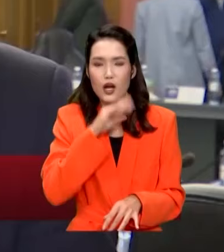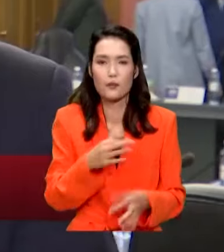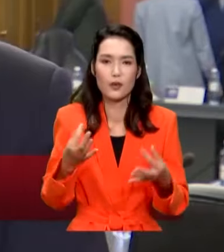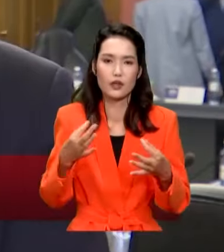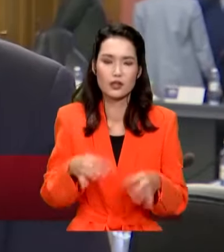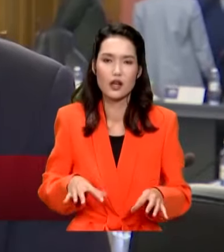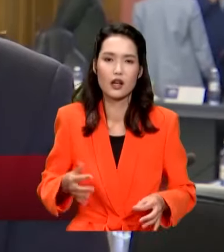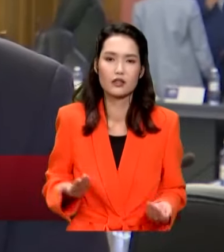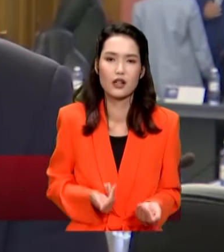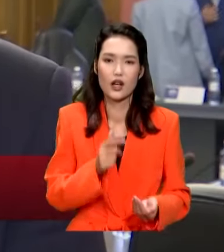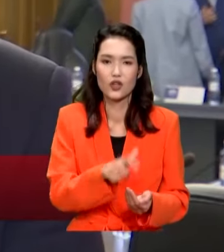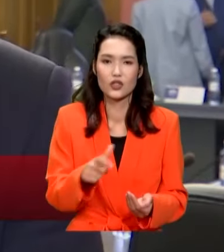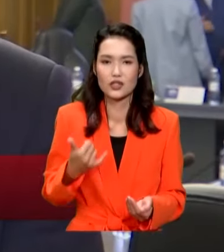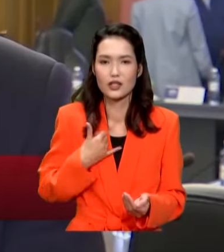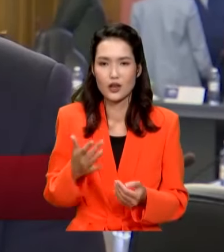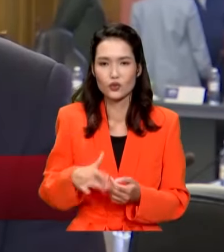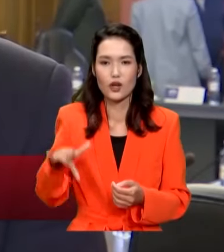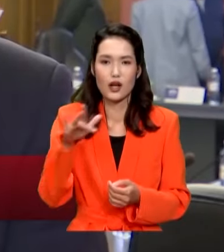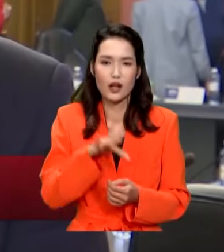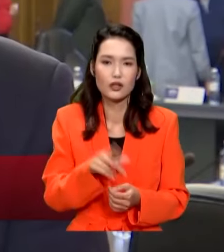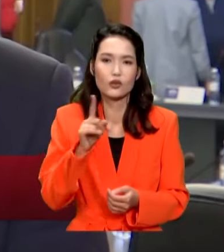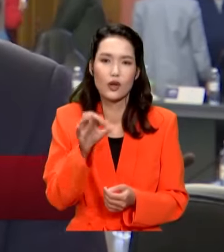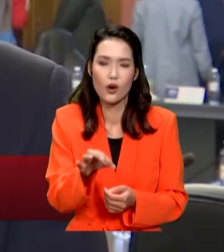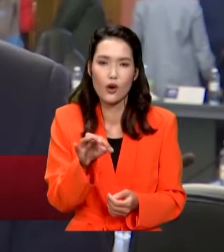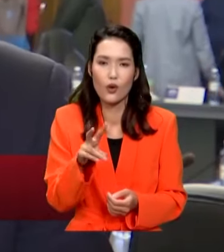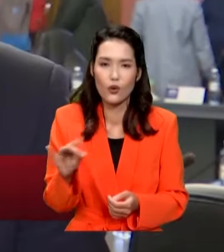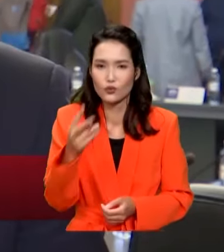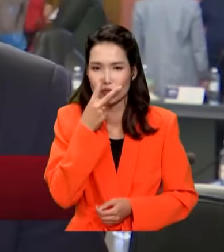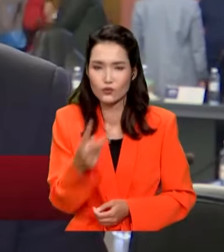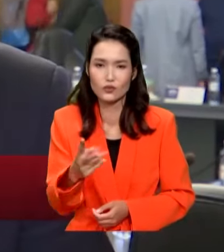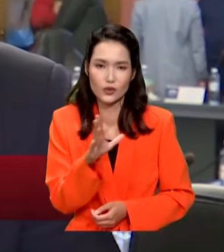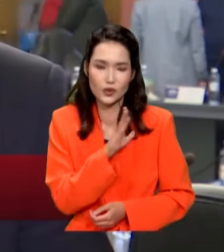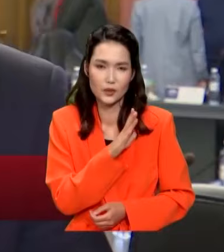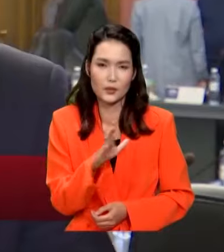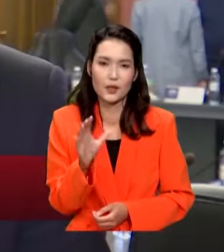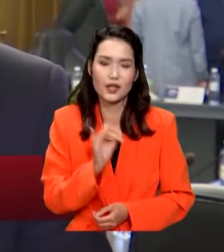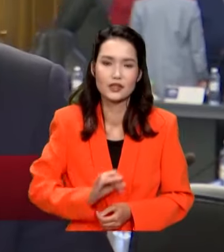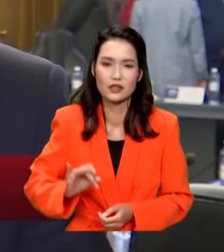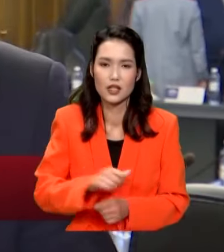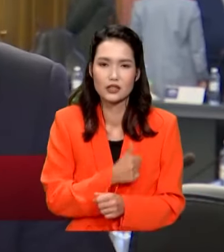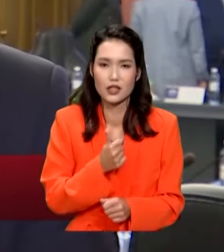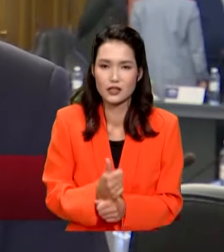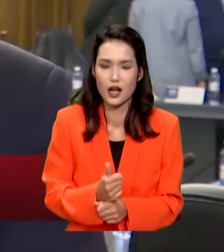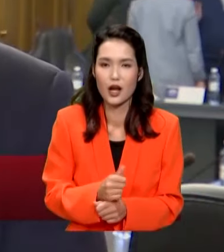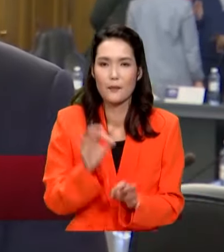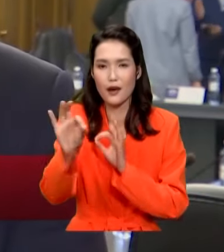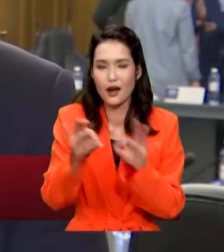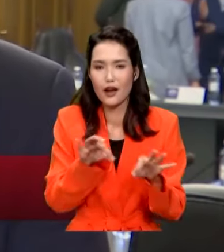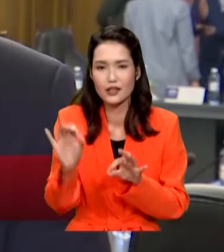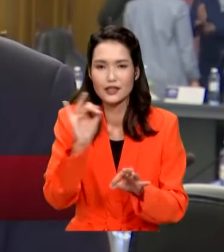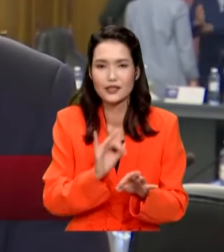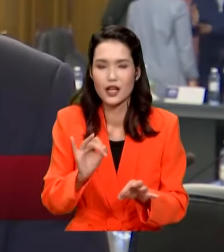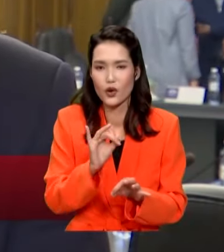для жителей нашей страны, чтобы они ознакомливались с одной из главных архитектурных